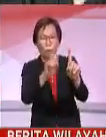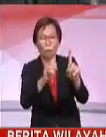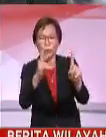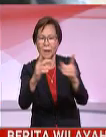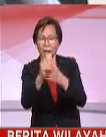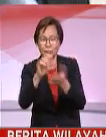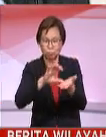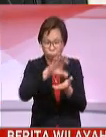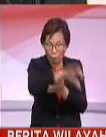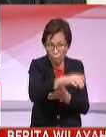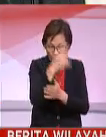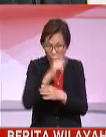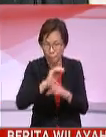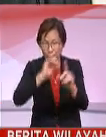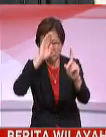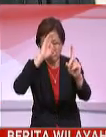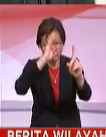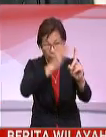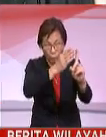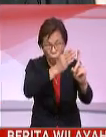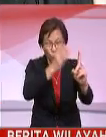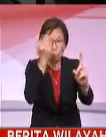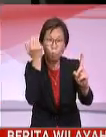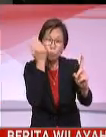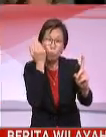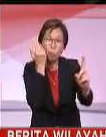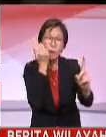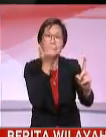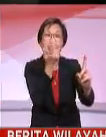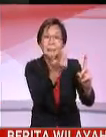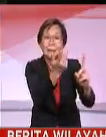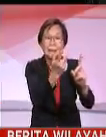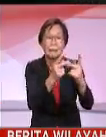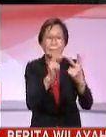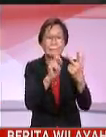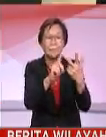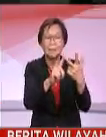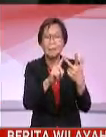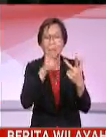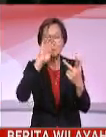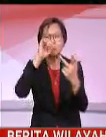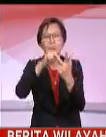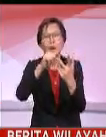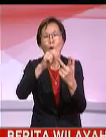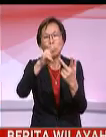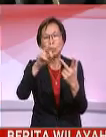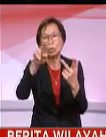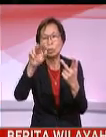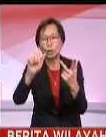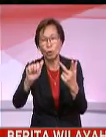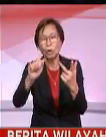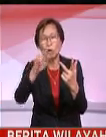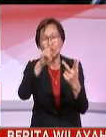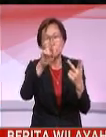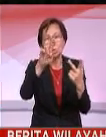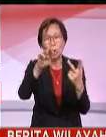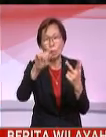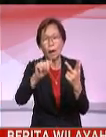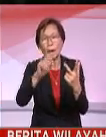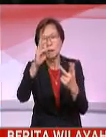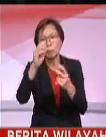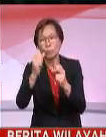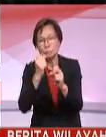RM120,000. Manakala bagi pertuduhan ketiga, kedua-dua tertuduh didakwa memperdaya Norma Syari, 60 tahun untuk